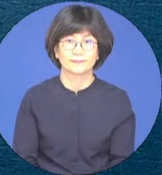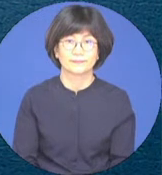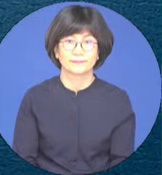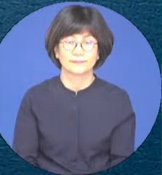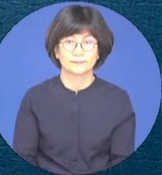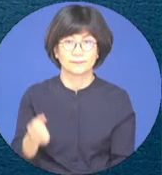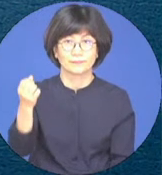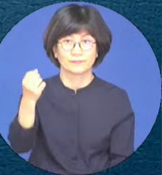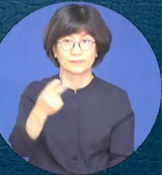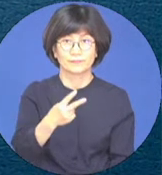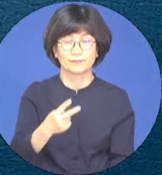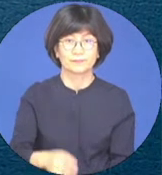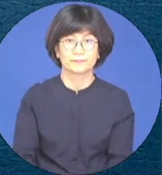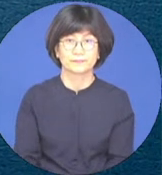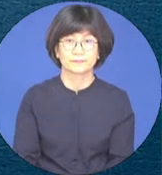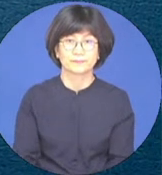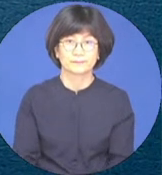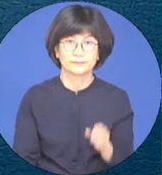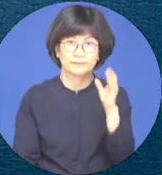그리고